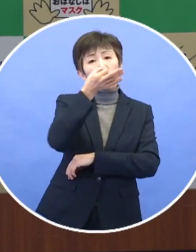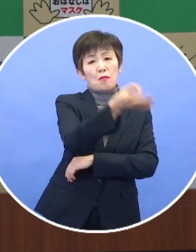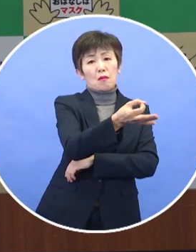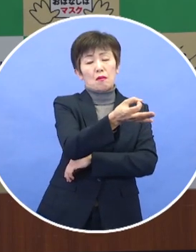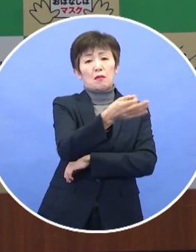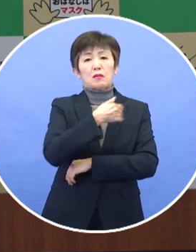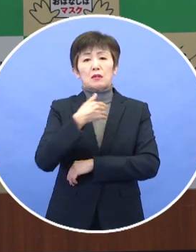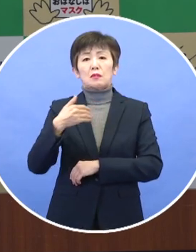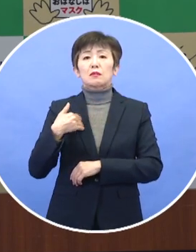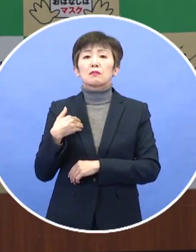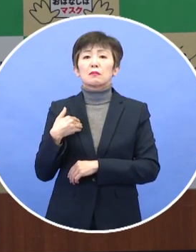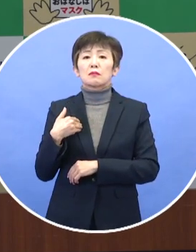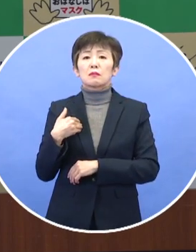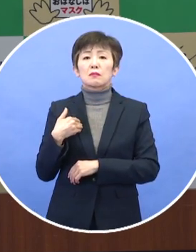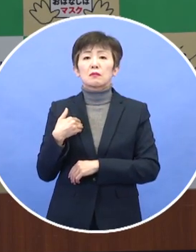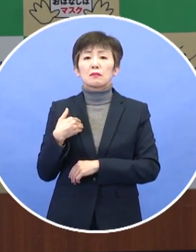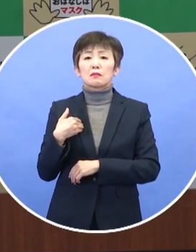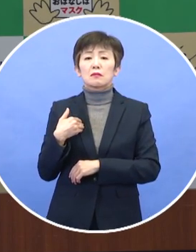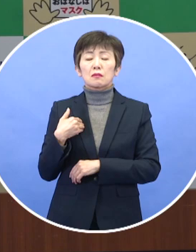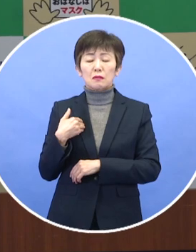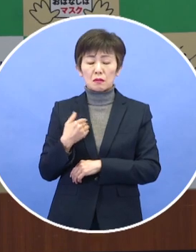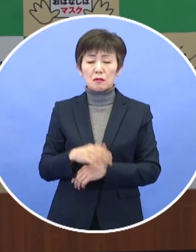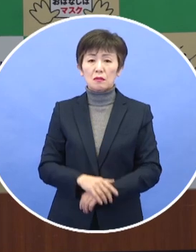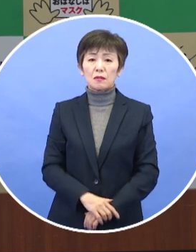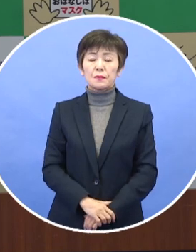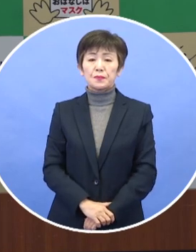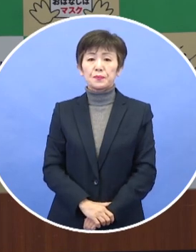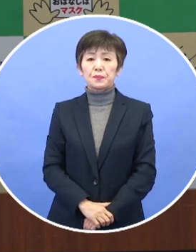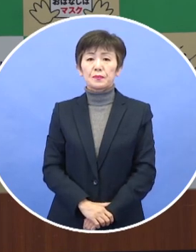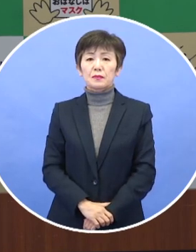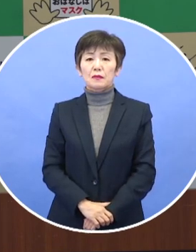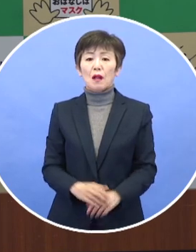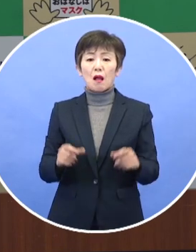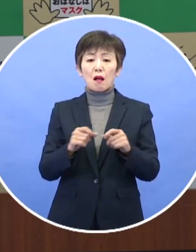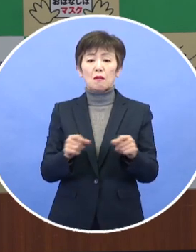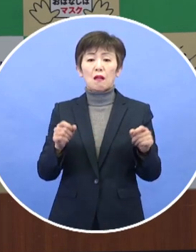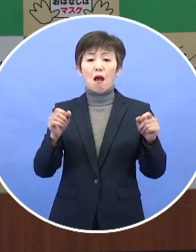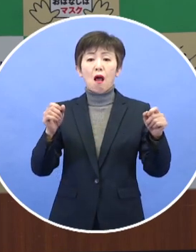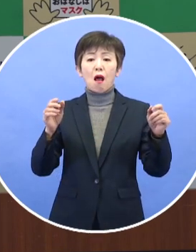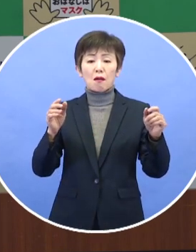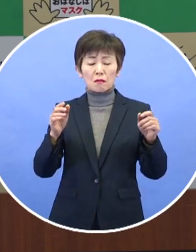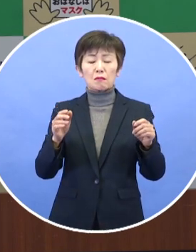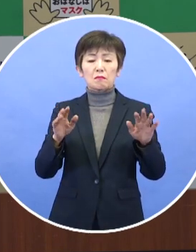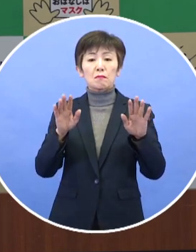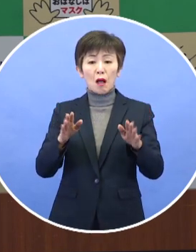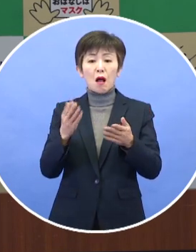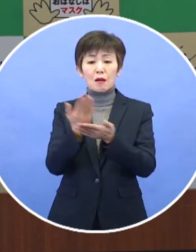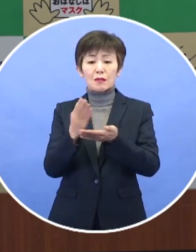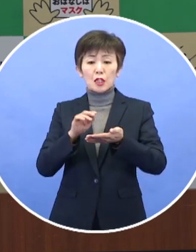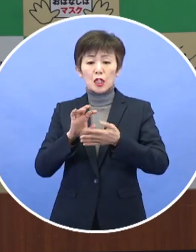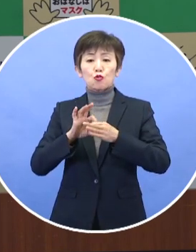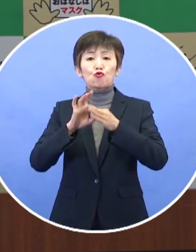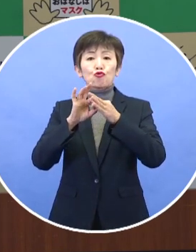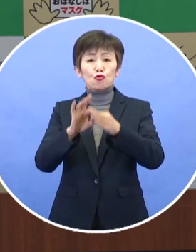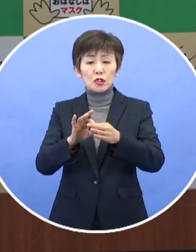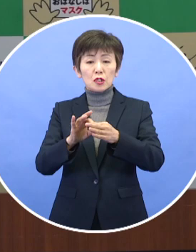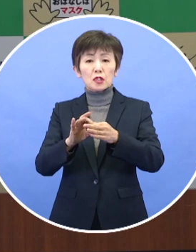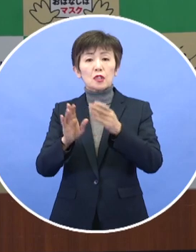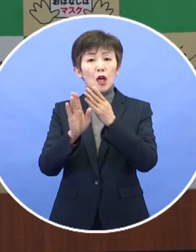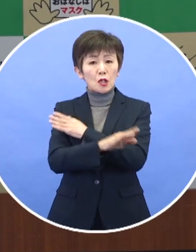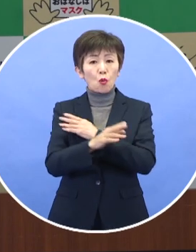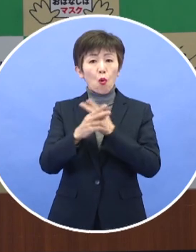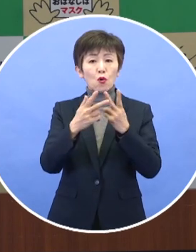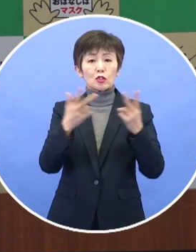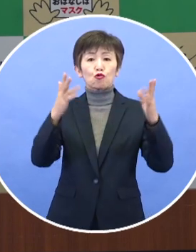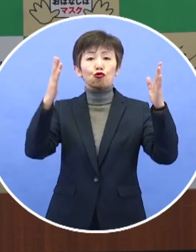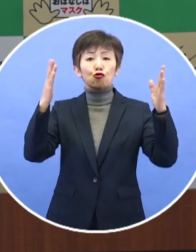りますけれども、大体ですね、まあ、長くても2週間でお金が入金できる状況になっておりますので、ま